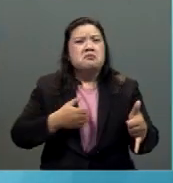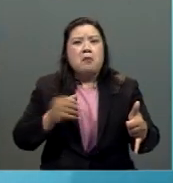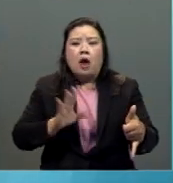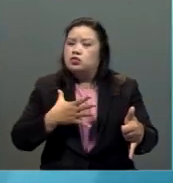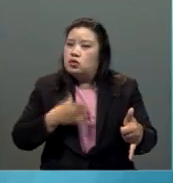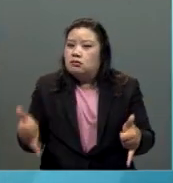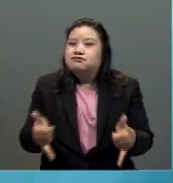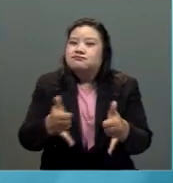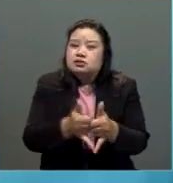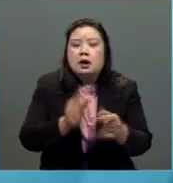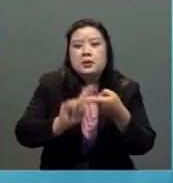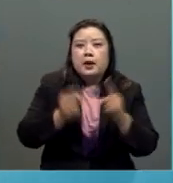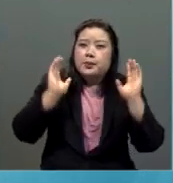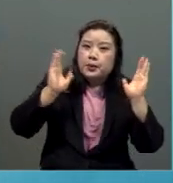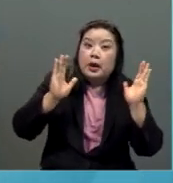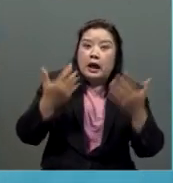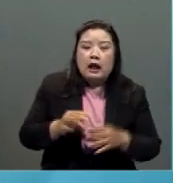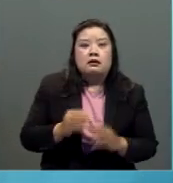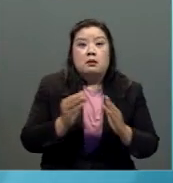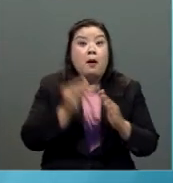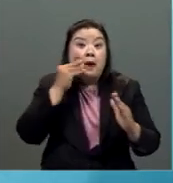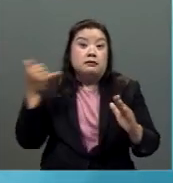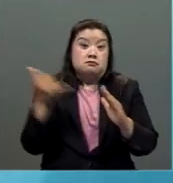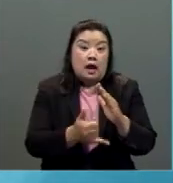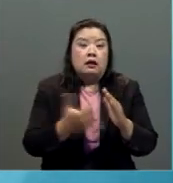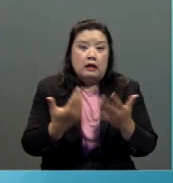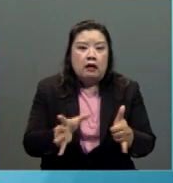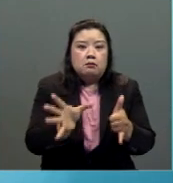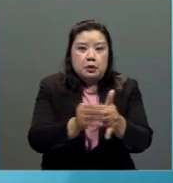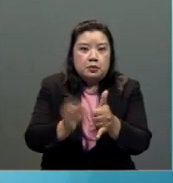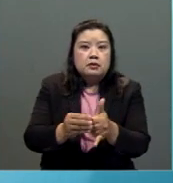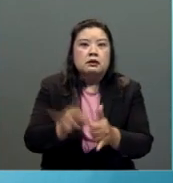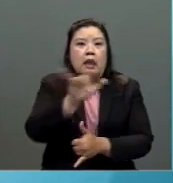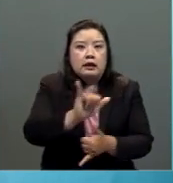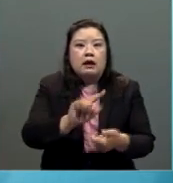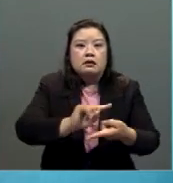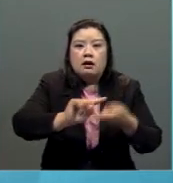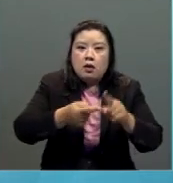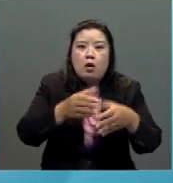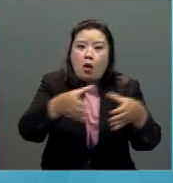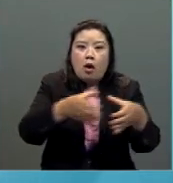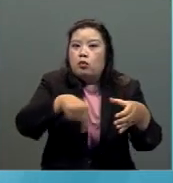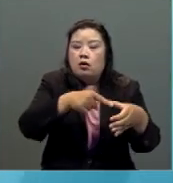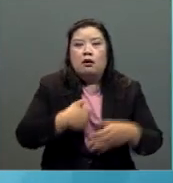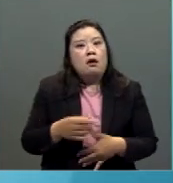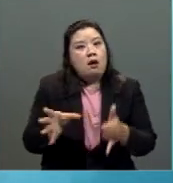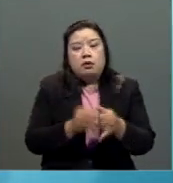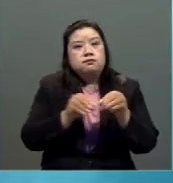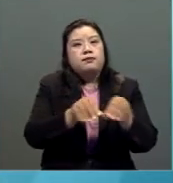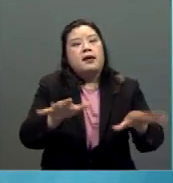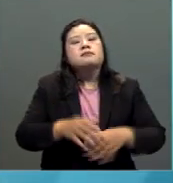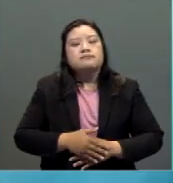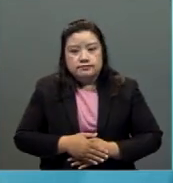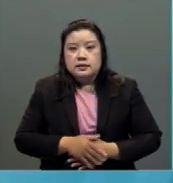ำเชื้อเข้ามาที่บ้านแล้วก็ไปติดเชื้อที่บ้านนี่คือรูปแบบของโรคนี้ที่เราได้ศึกษามาสักระยะหนึ่งก็พ